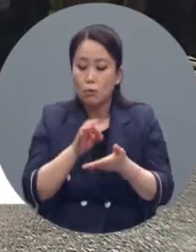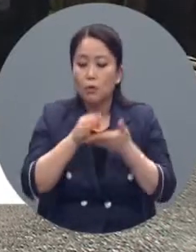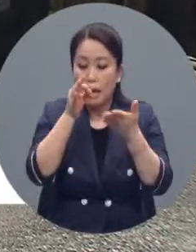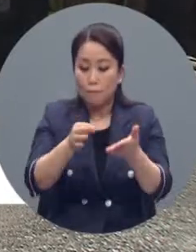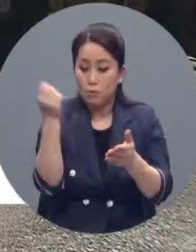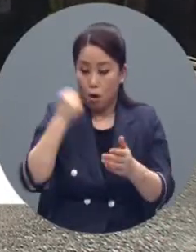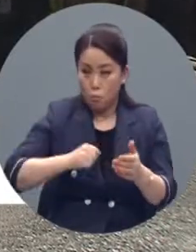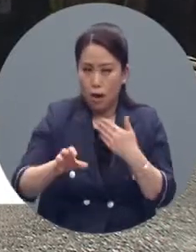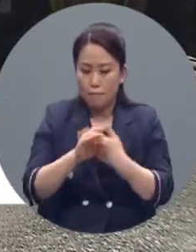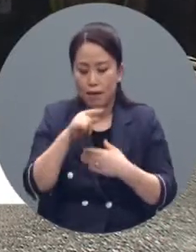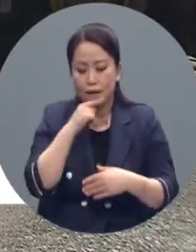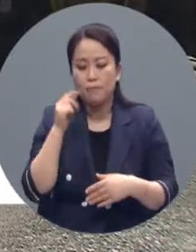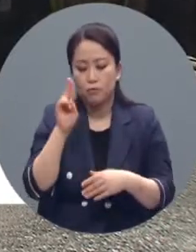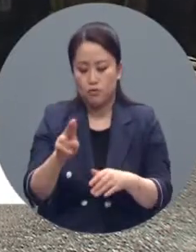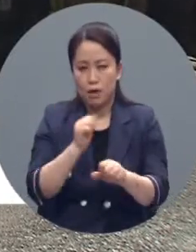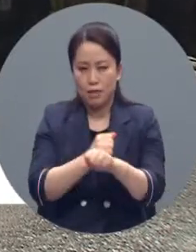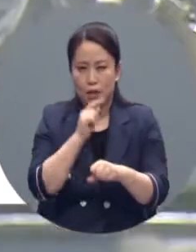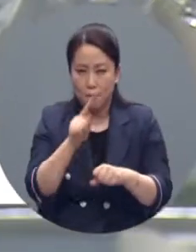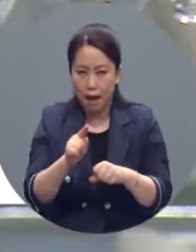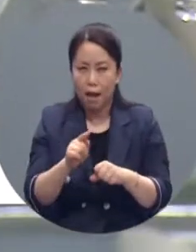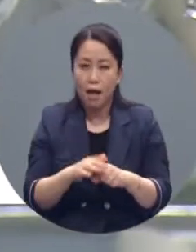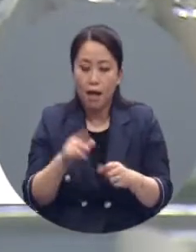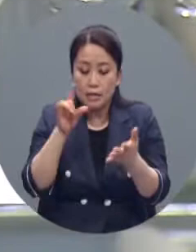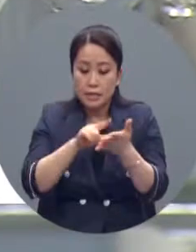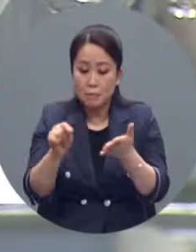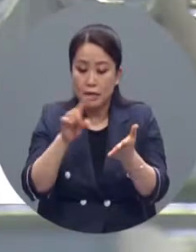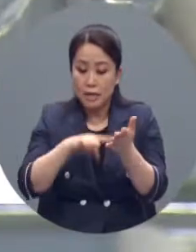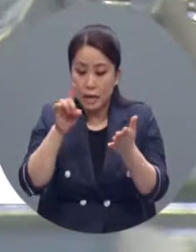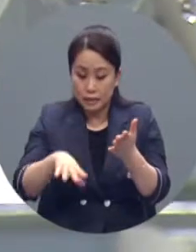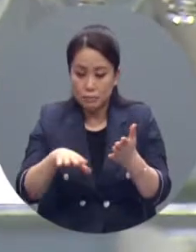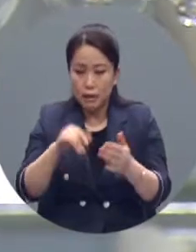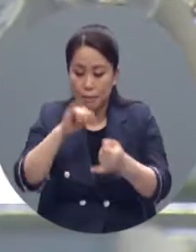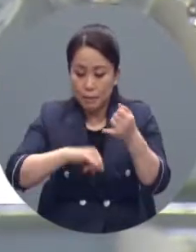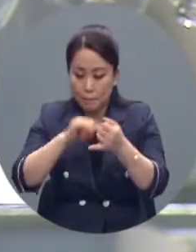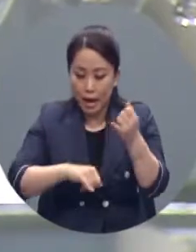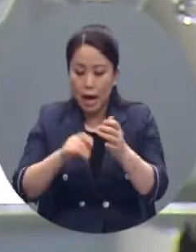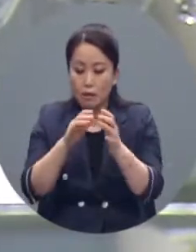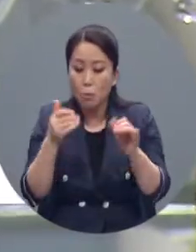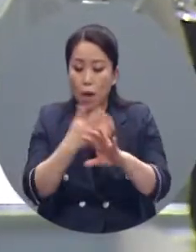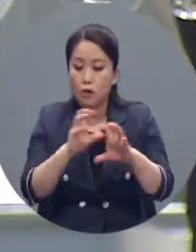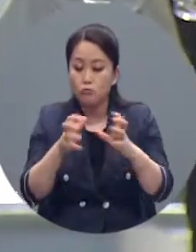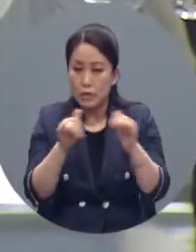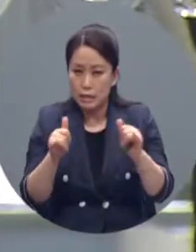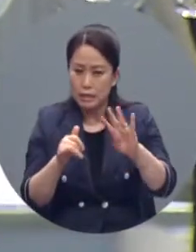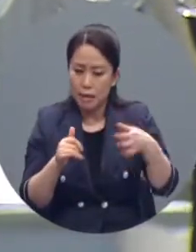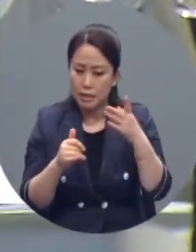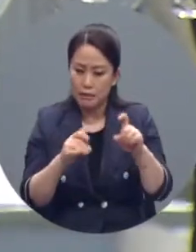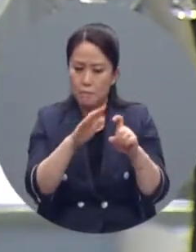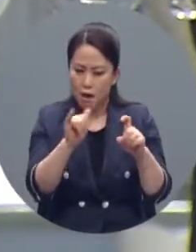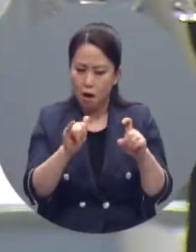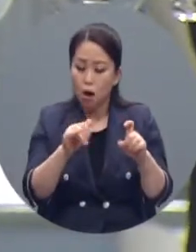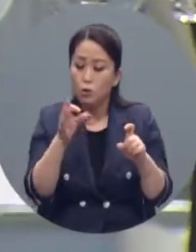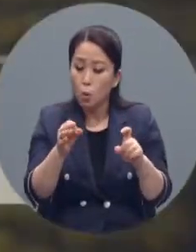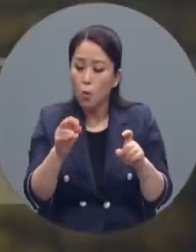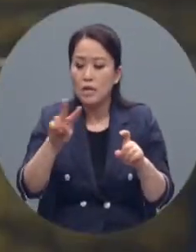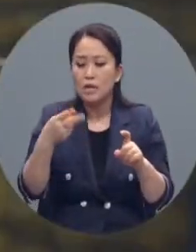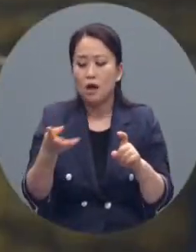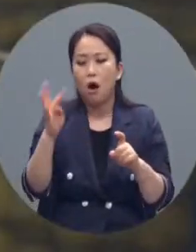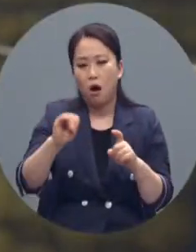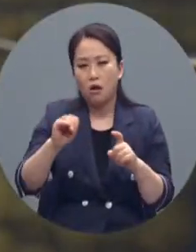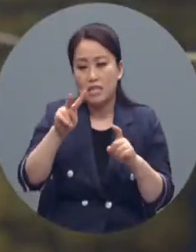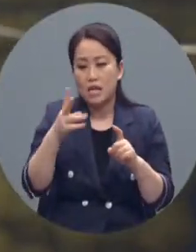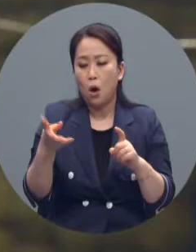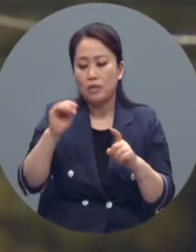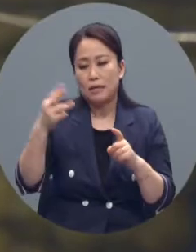지방세 나 새 외 수입을 재업 체납한 외국인은 410 여명으로 2억 3천 여 만원 상당히 납부되지 않은 것으로